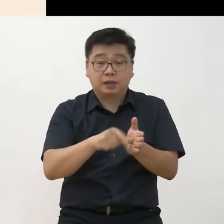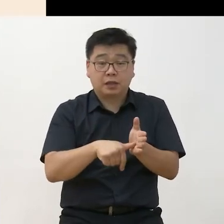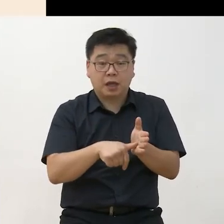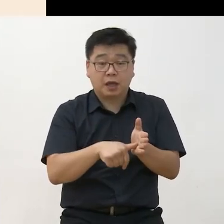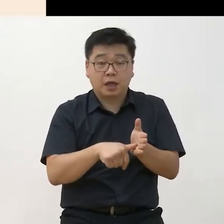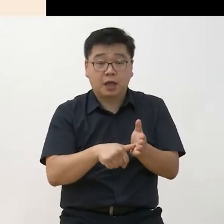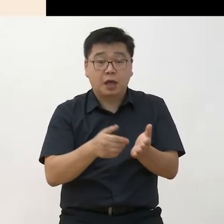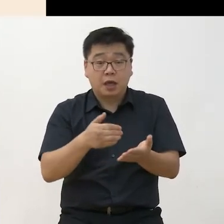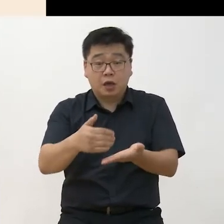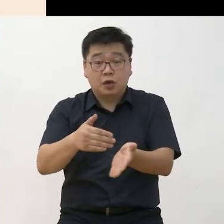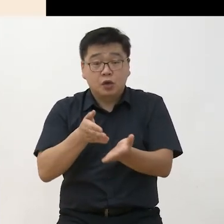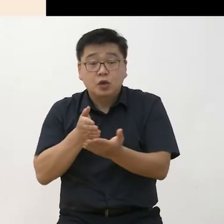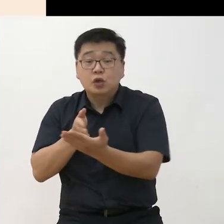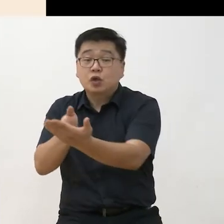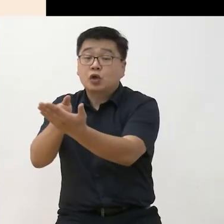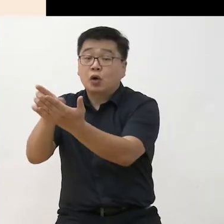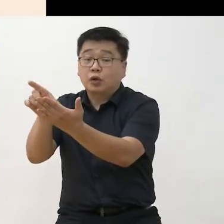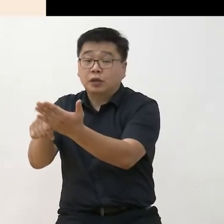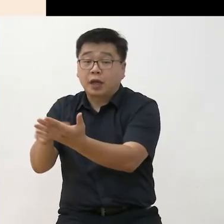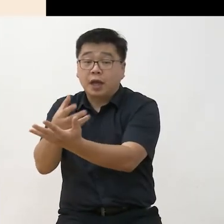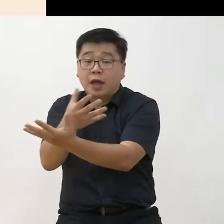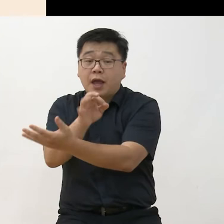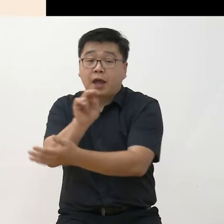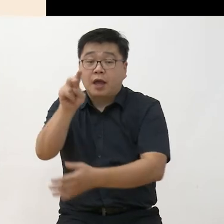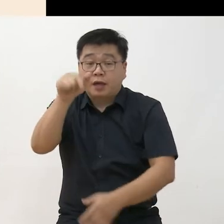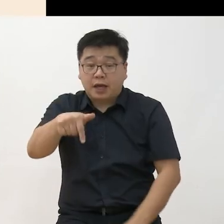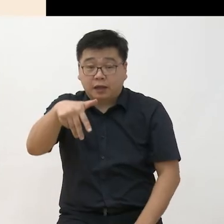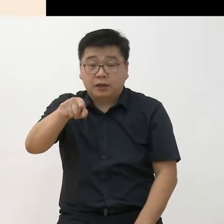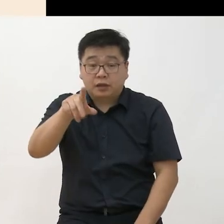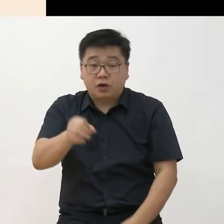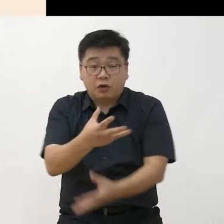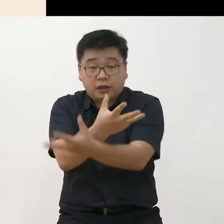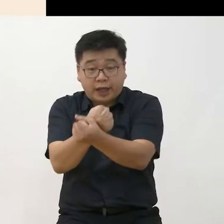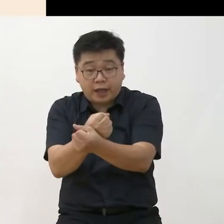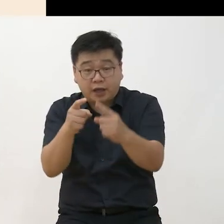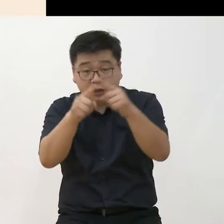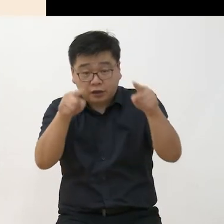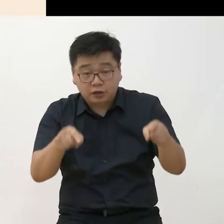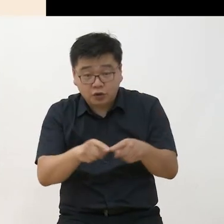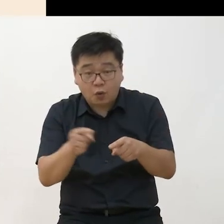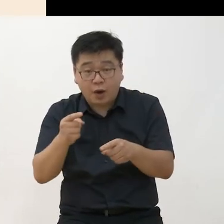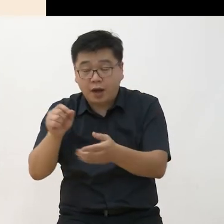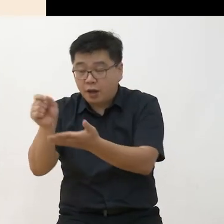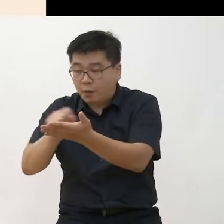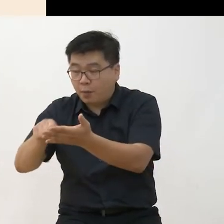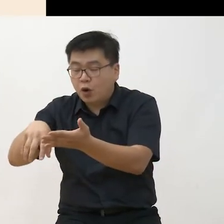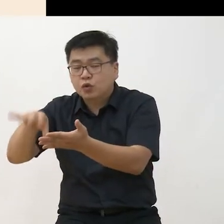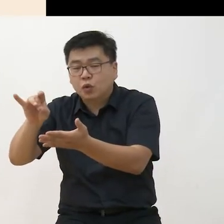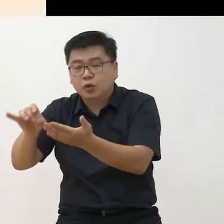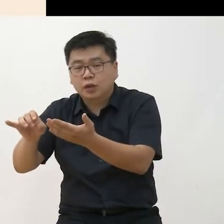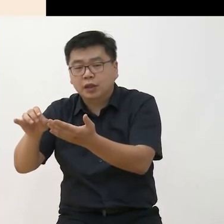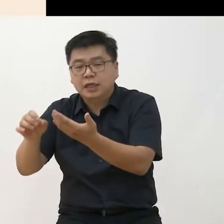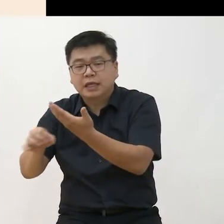경우에는 신청할 때 약정서와 완성된 초고를 필수로 제출을 해야 되는 부분이 있습니다.